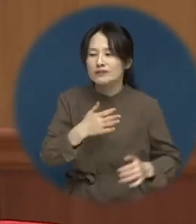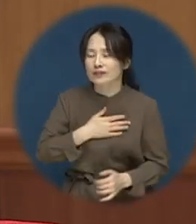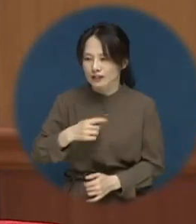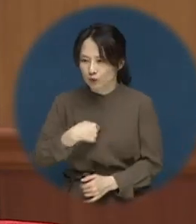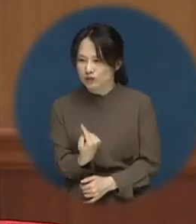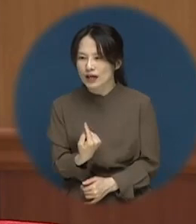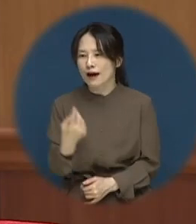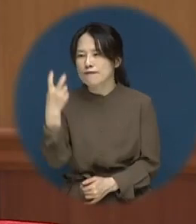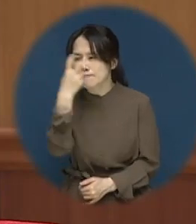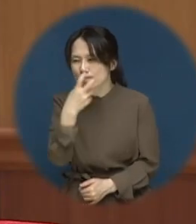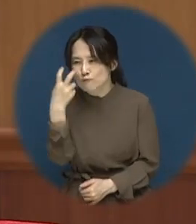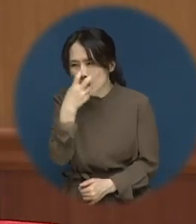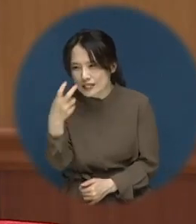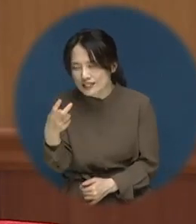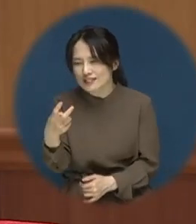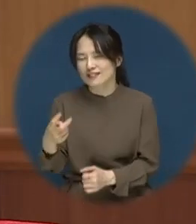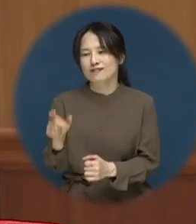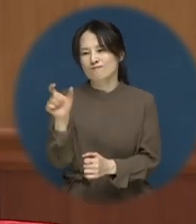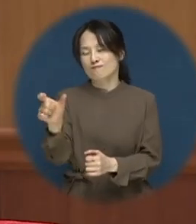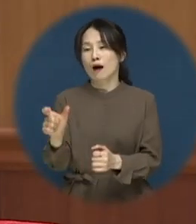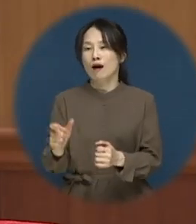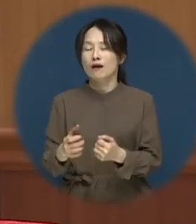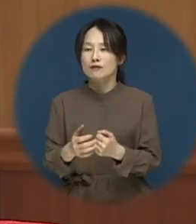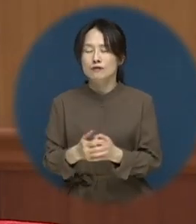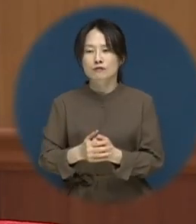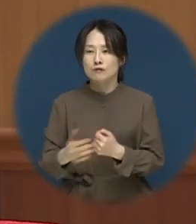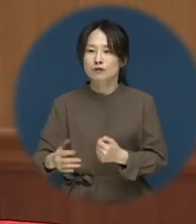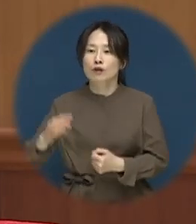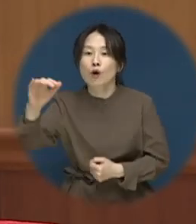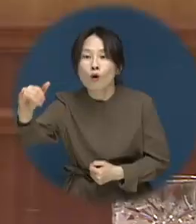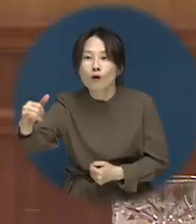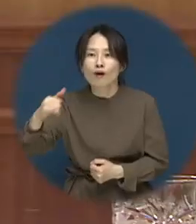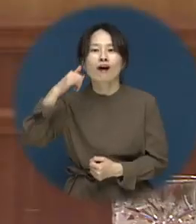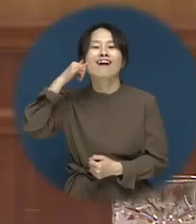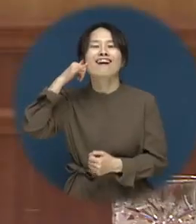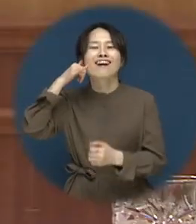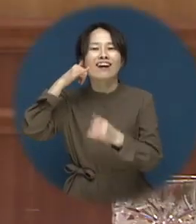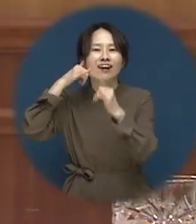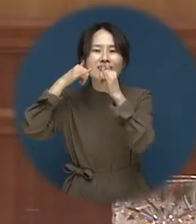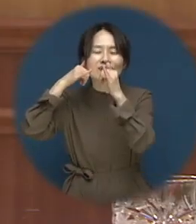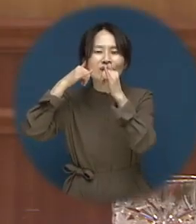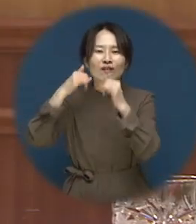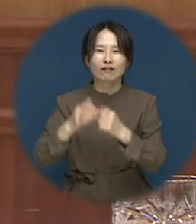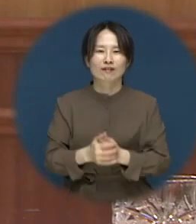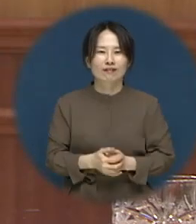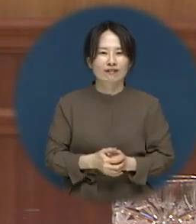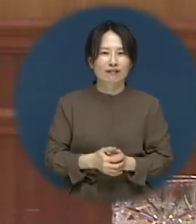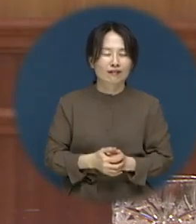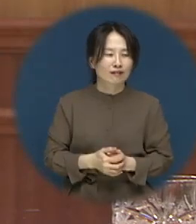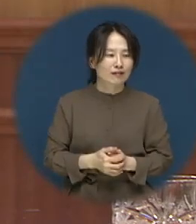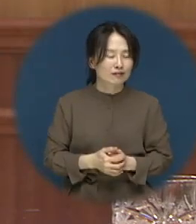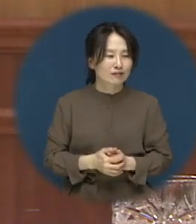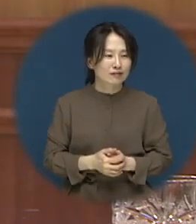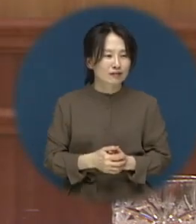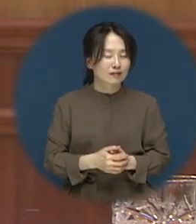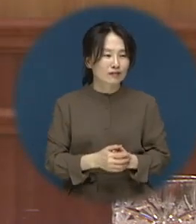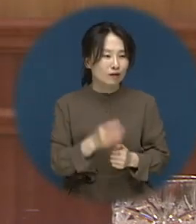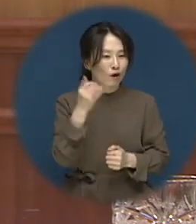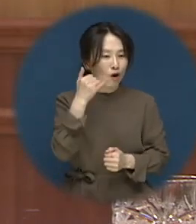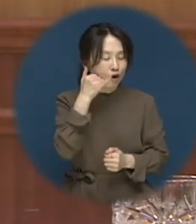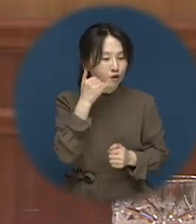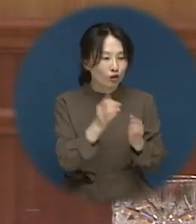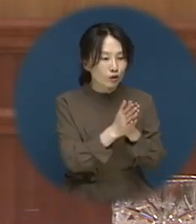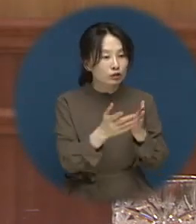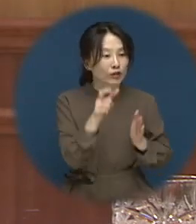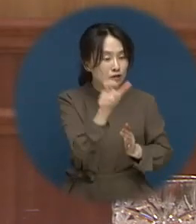내 하니까 연락이 오더라고요. 그래서 나 시작을 하게 됐죠. 그래서 조경 관리업으로 전화번호부에 예. 등재했더니